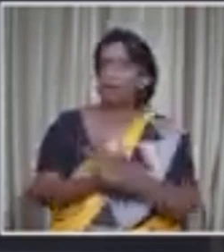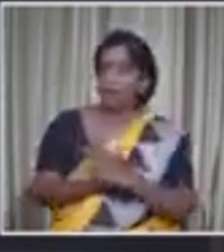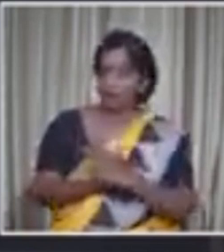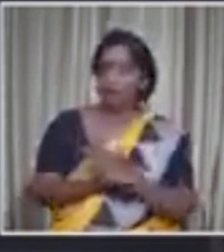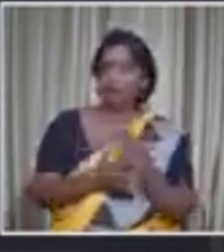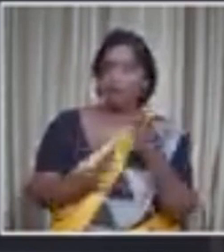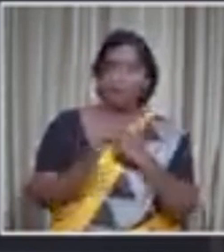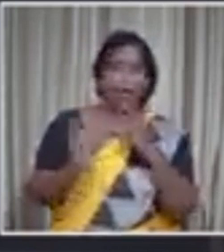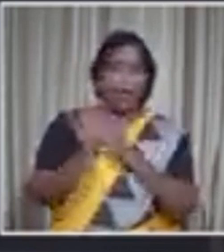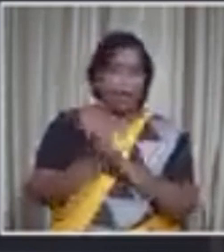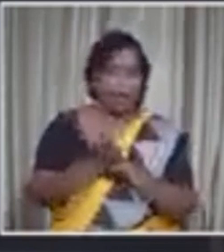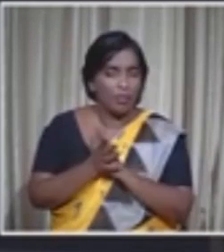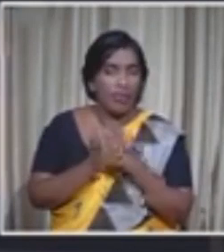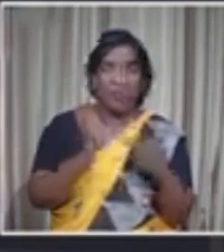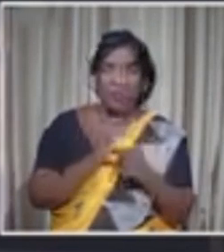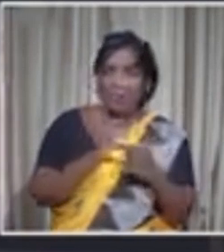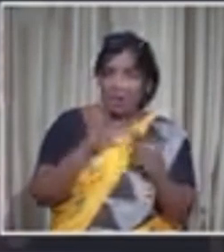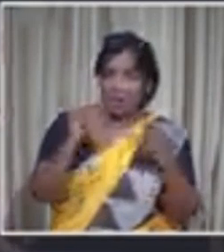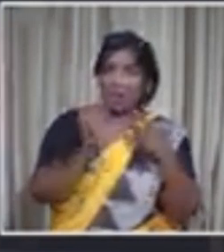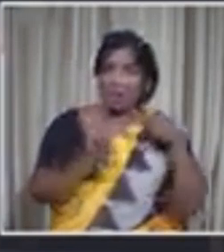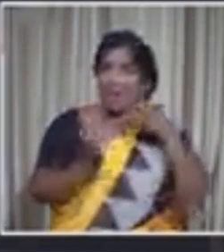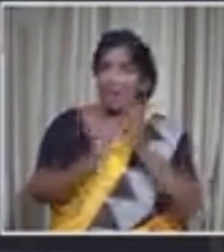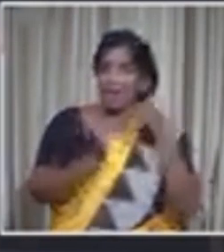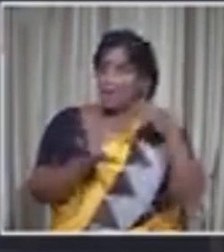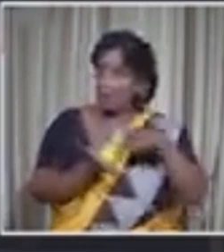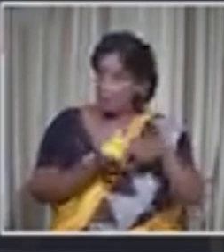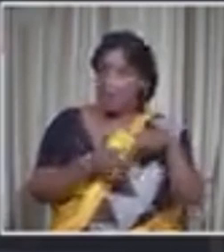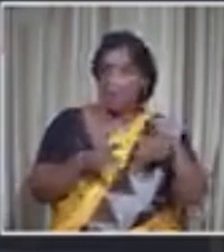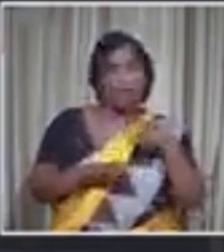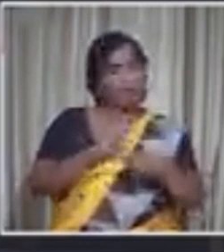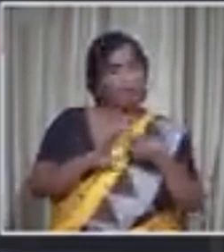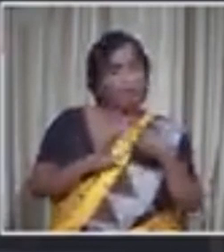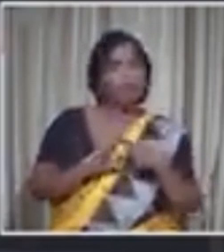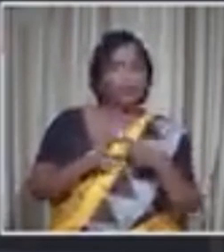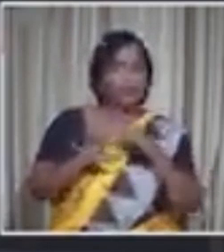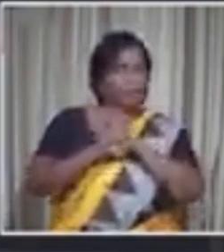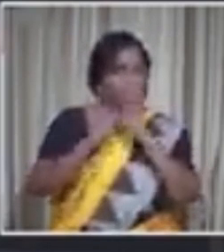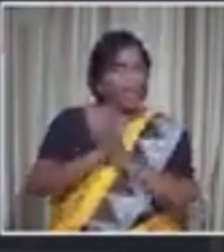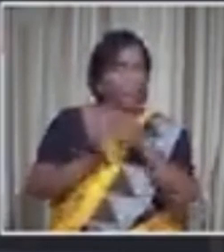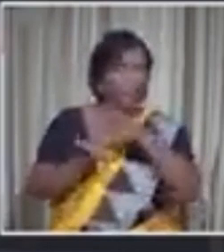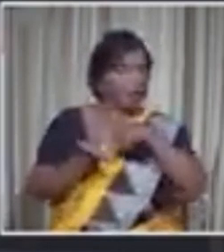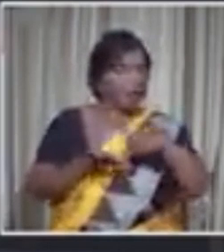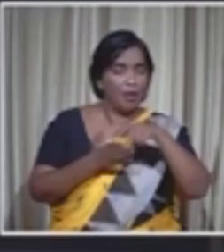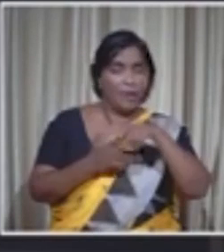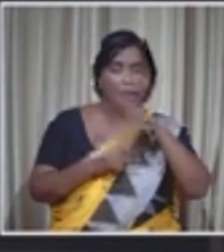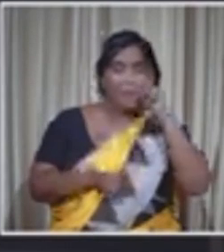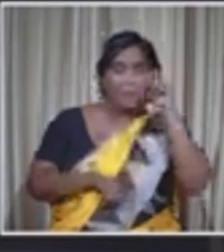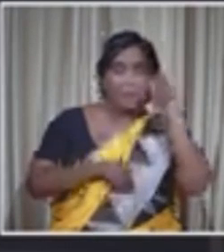நகரம், இந்த நாட்டில் இருக்கின்ற ஏனைய நகரங்கள்லாம் நாட்டு மக்கள் ஓட்டுக்கு இருக்கிற அவர்கள் விசரா வந்திருக்கு. அவங்களுக்கு பைத்தியமா